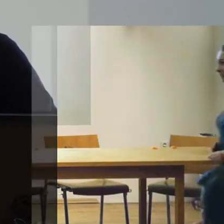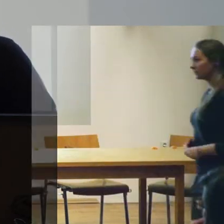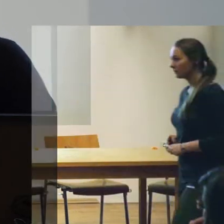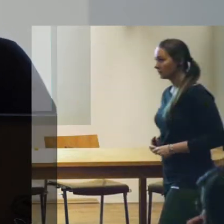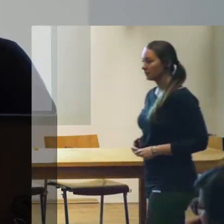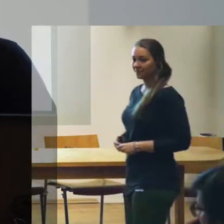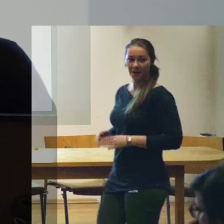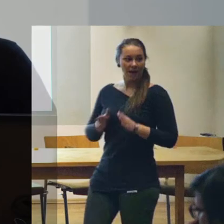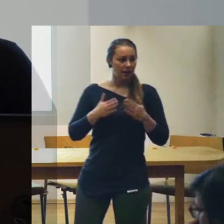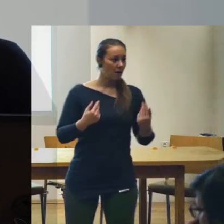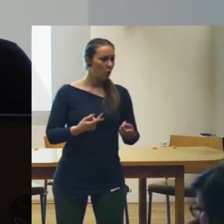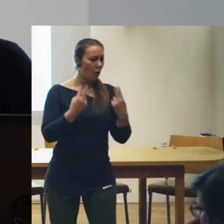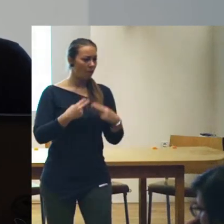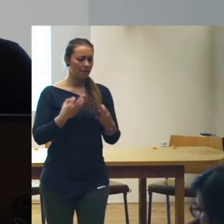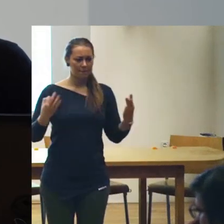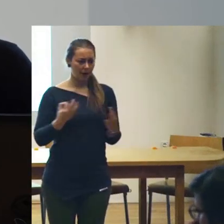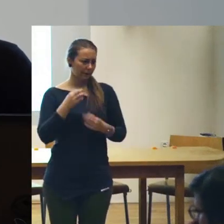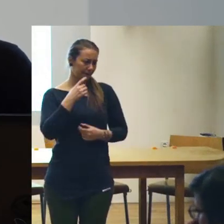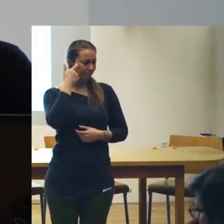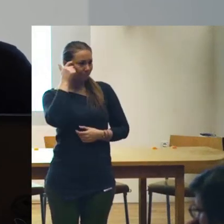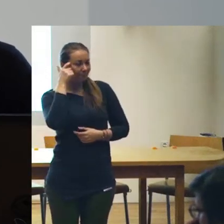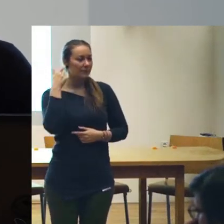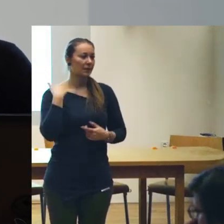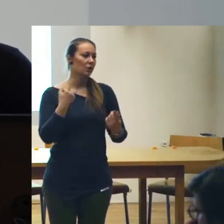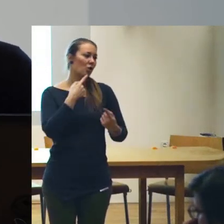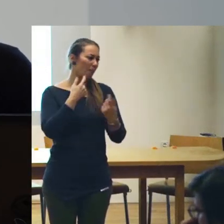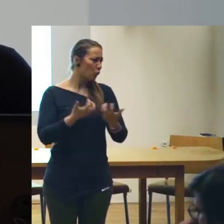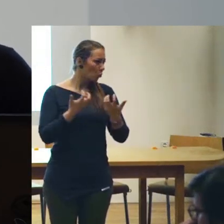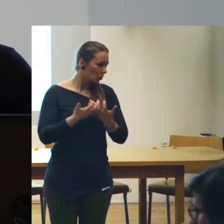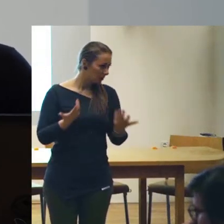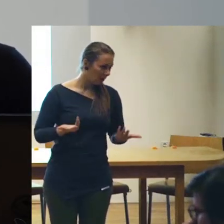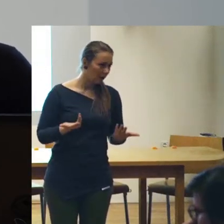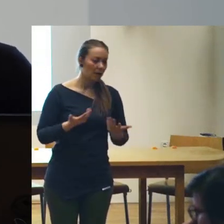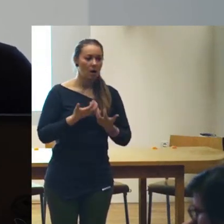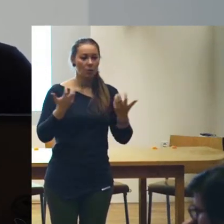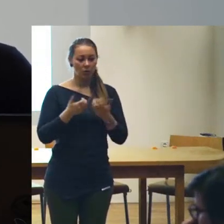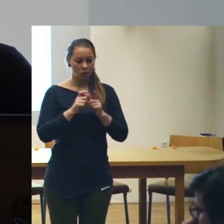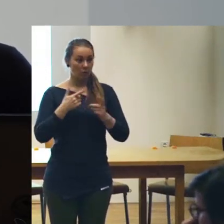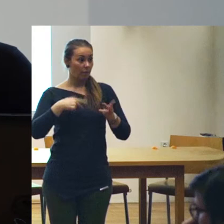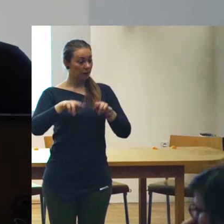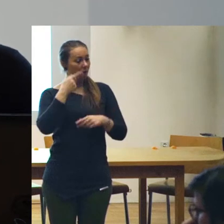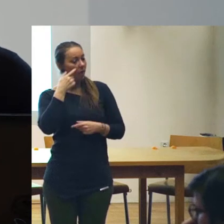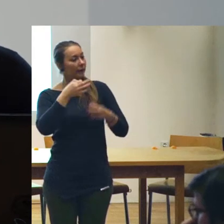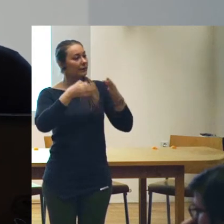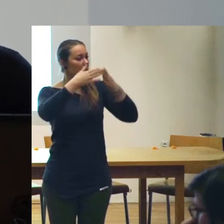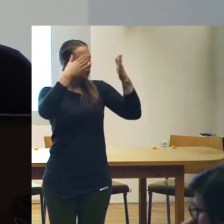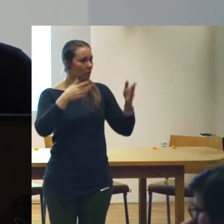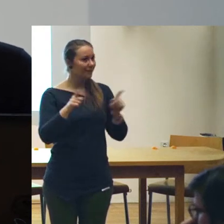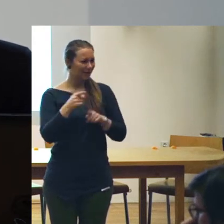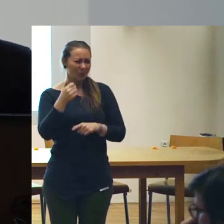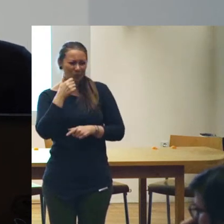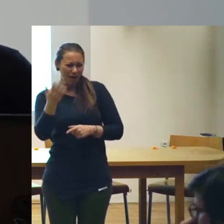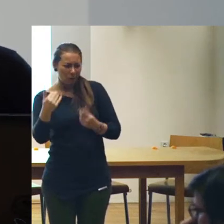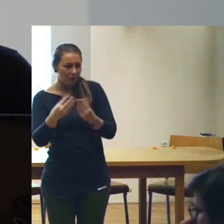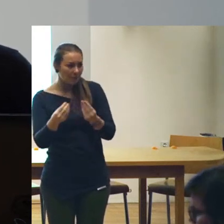Nebo například otázka produkce, že v institucích existuje nějaká hierarchie mezi, o tom mluvila už Zuzana,